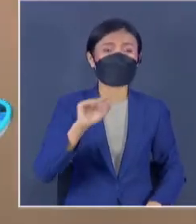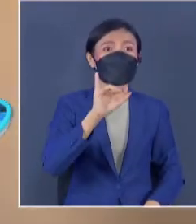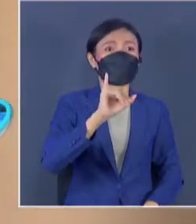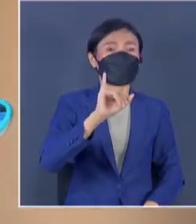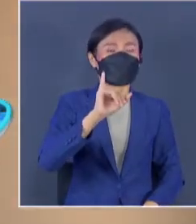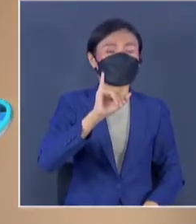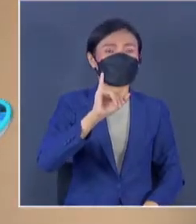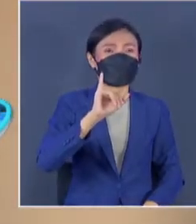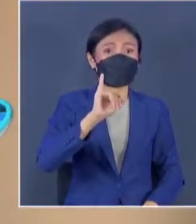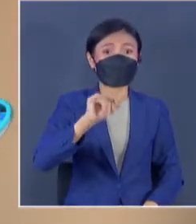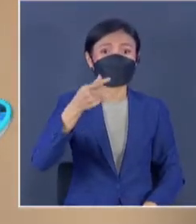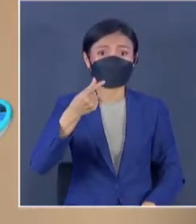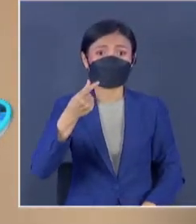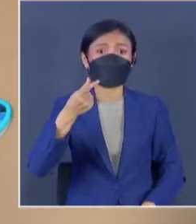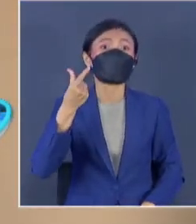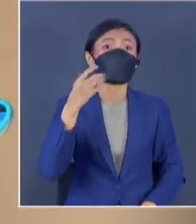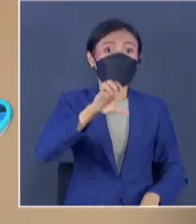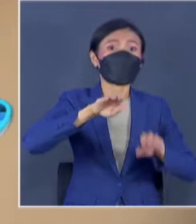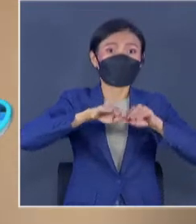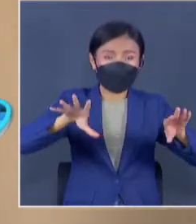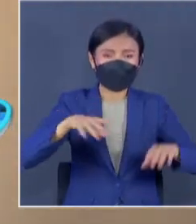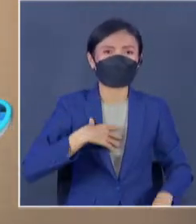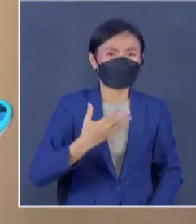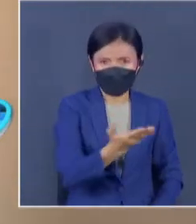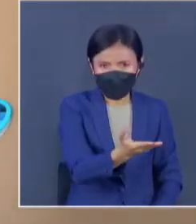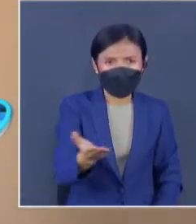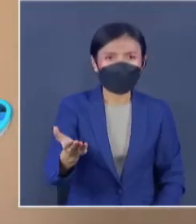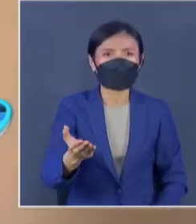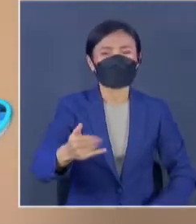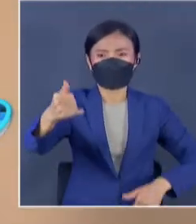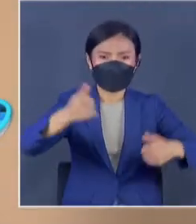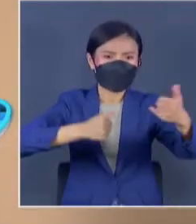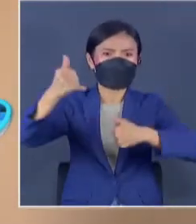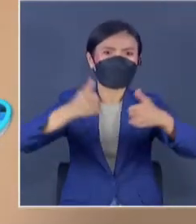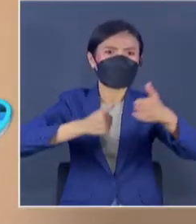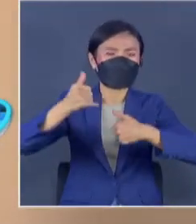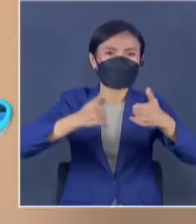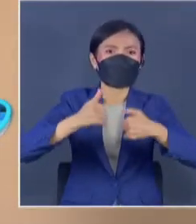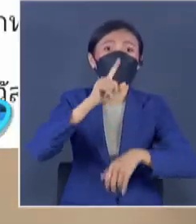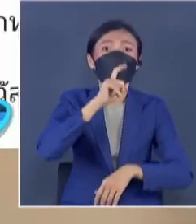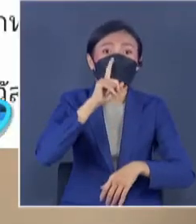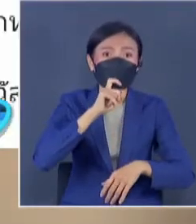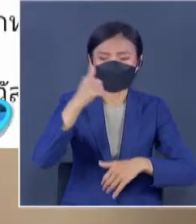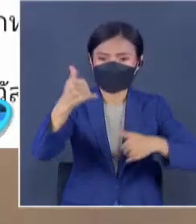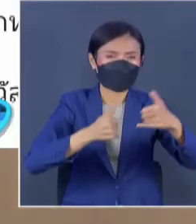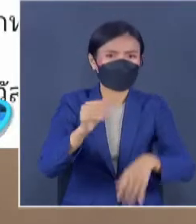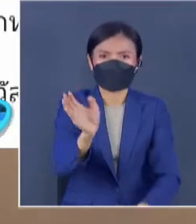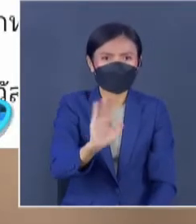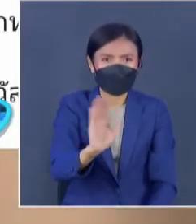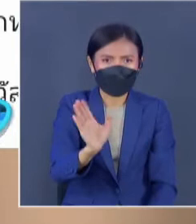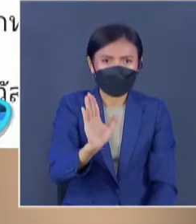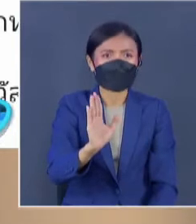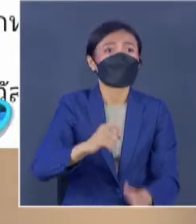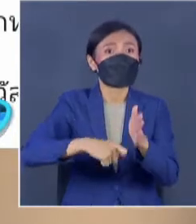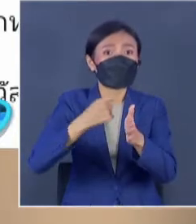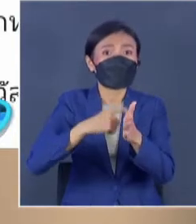ง IG ขอแจ้งยกเลิกการเชิญแขกเข้าร่วมพิธีอุปสมบทในวันอาทิตย์นี้นะคะเนื่องจากสถานการณ์โควิดยังวิกฤตและตัว